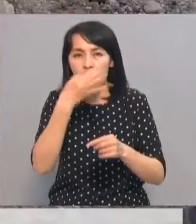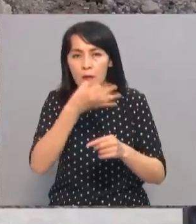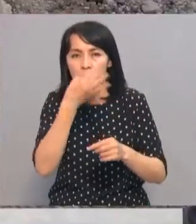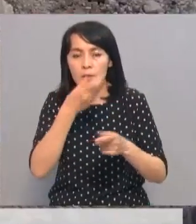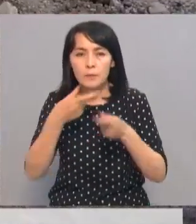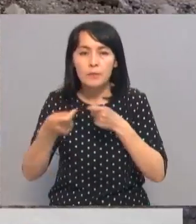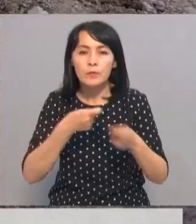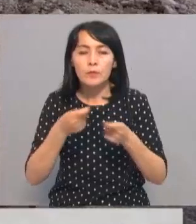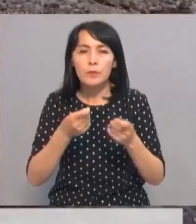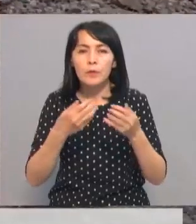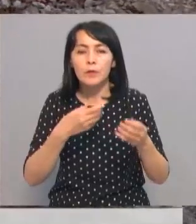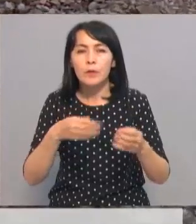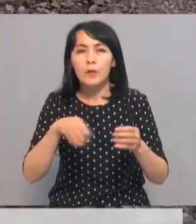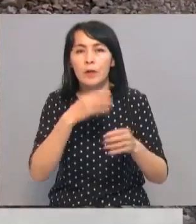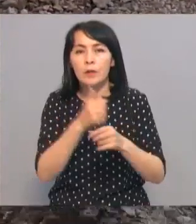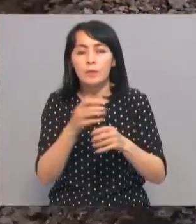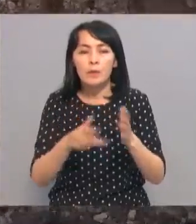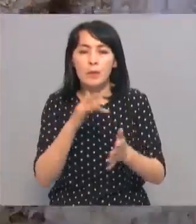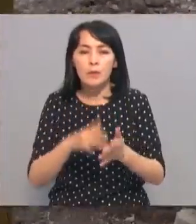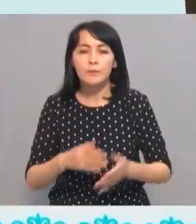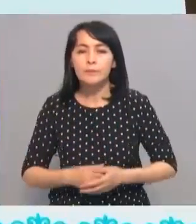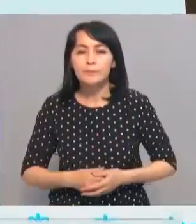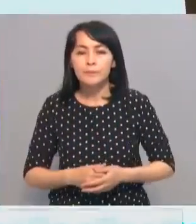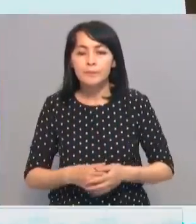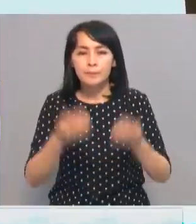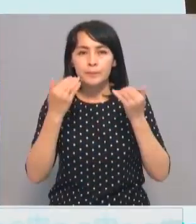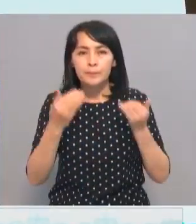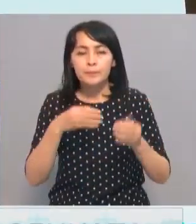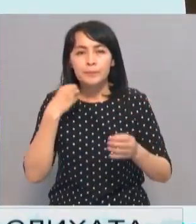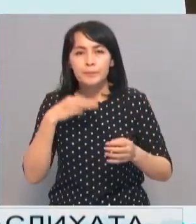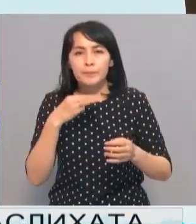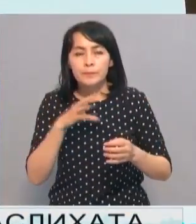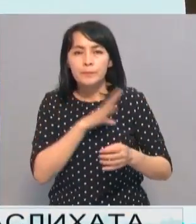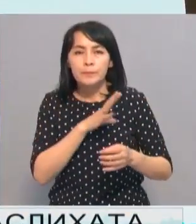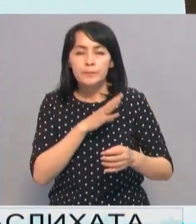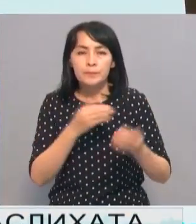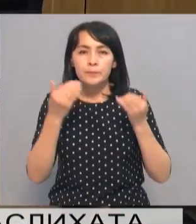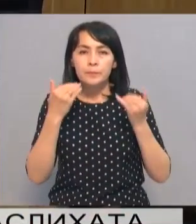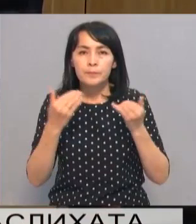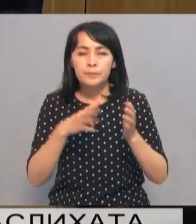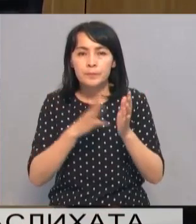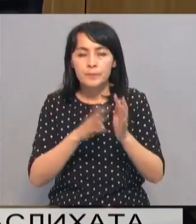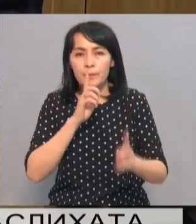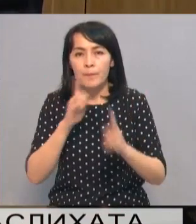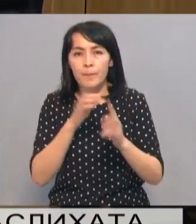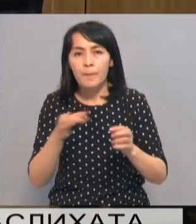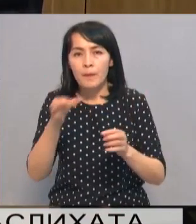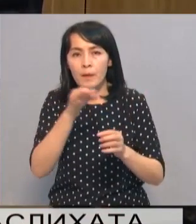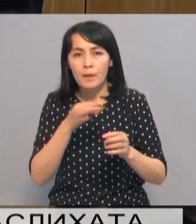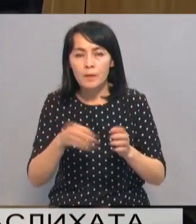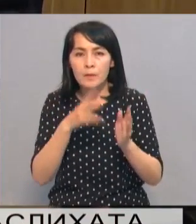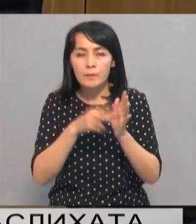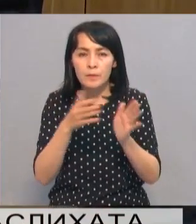ответственным руководителям управления Акиму города. Сегодня в Туркестане состоялась очередная 9-я сессия областного